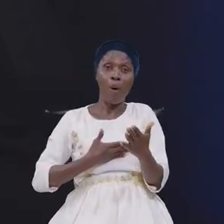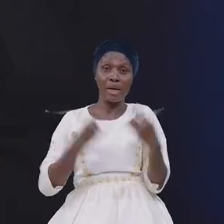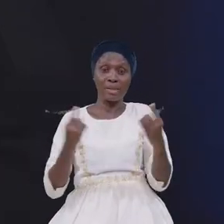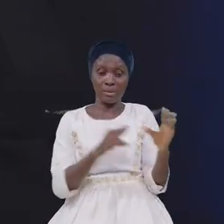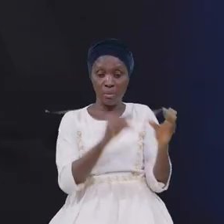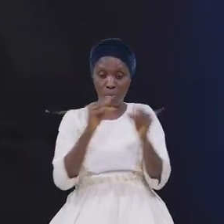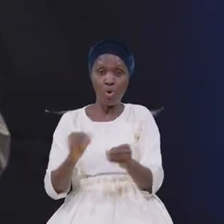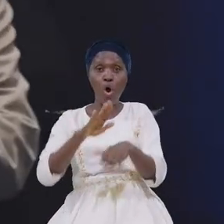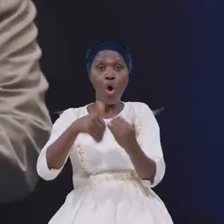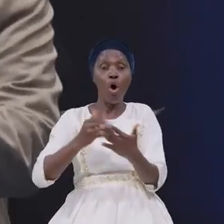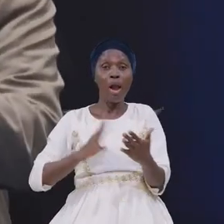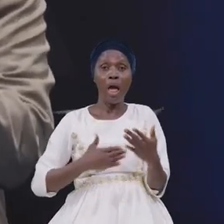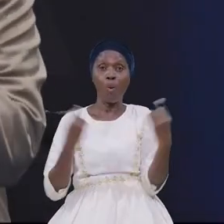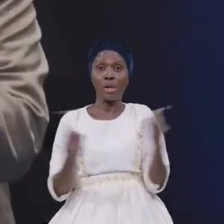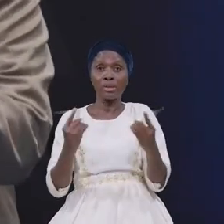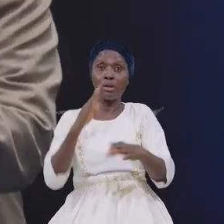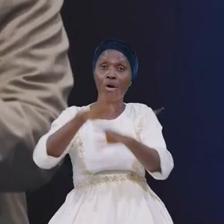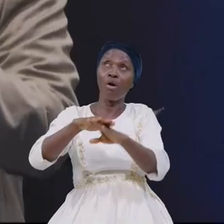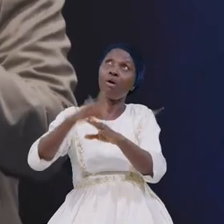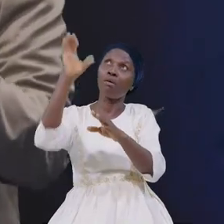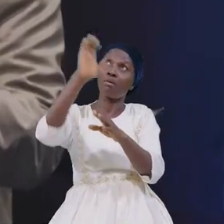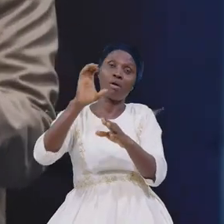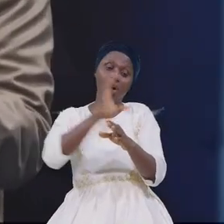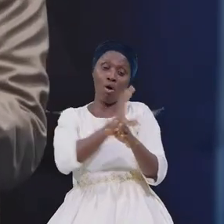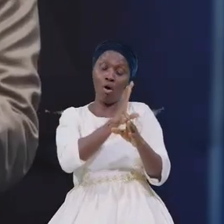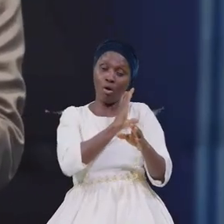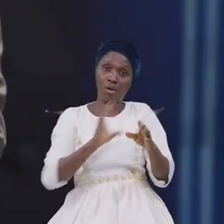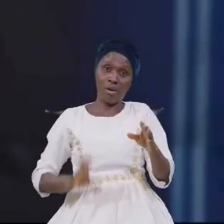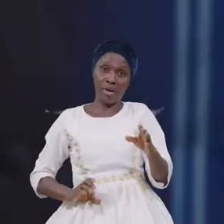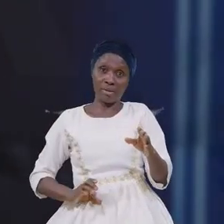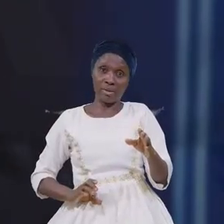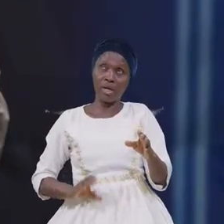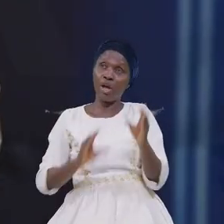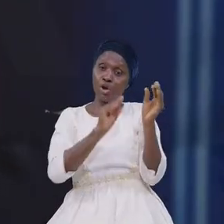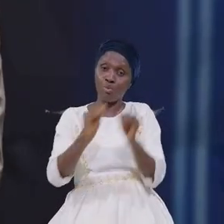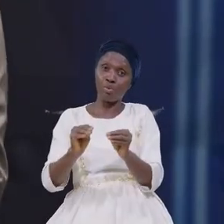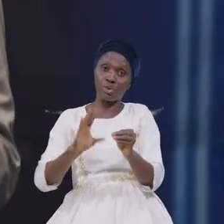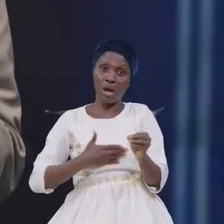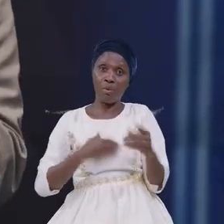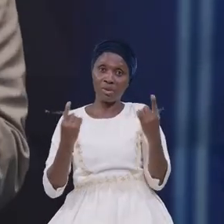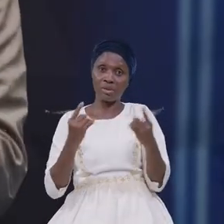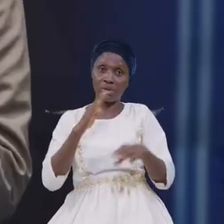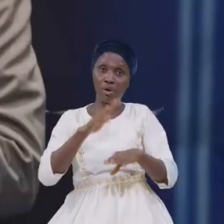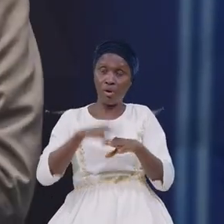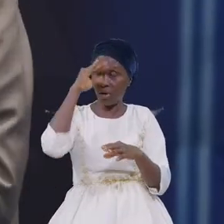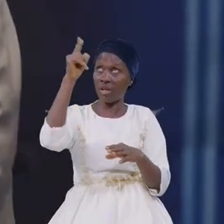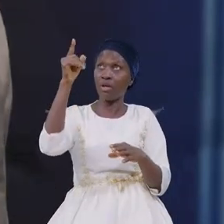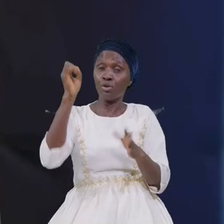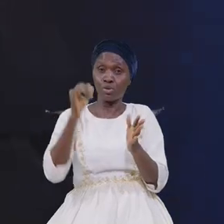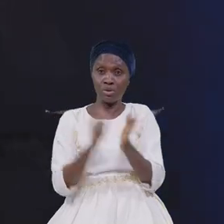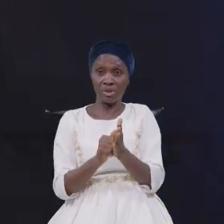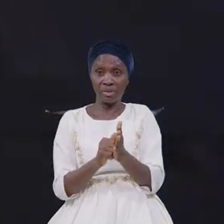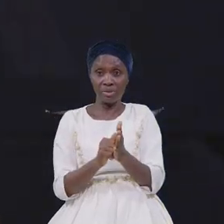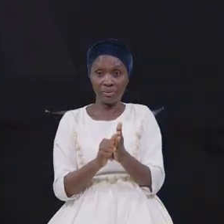Celui qui n'a point connu le péché l'a fait devenir péché pour nous, afin que nous devenions en